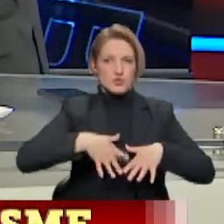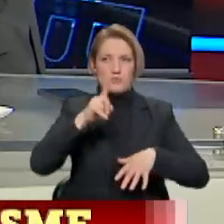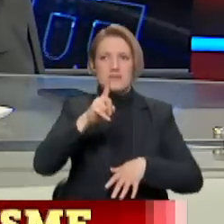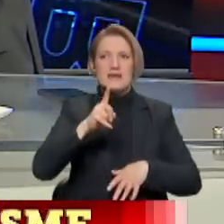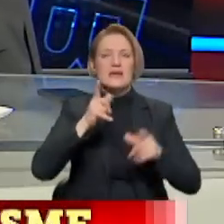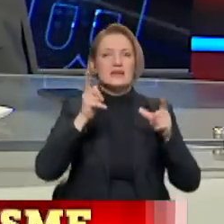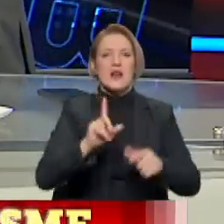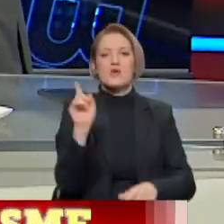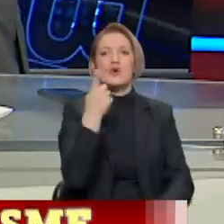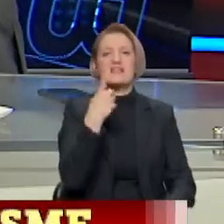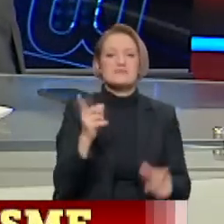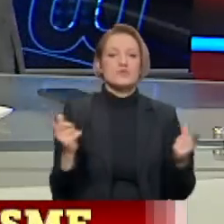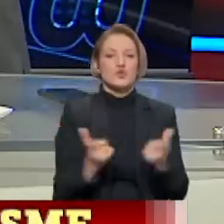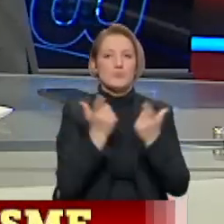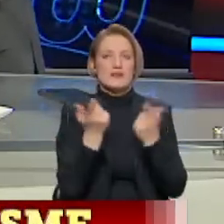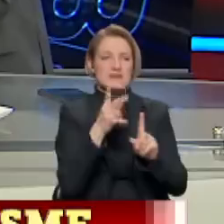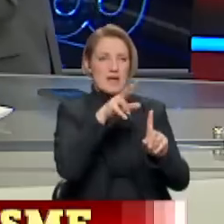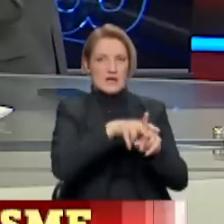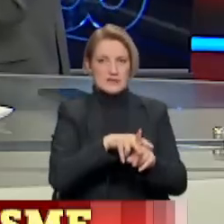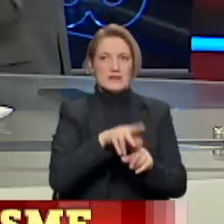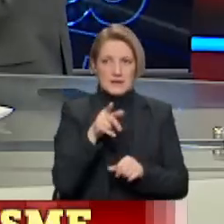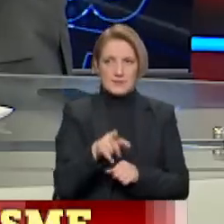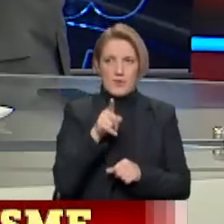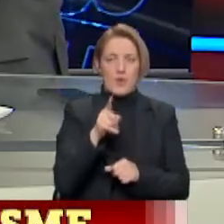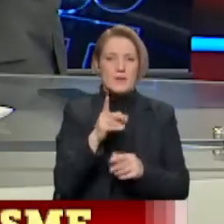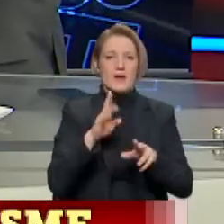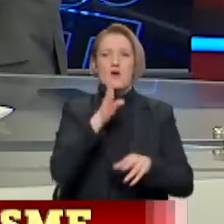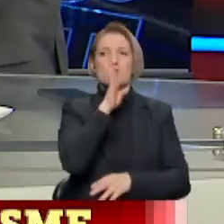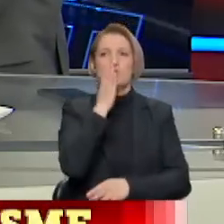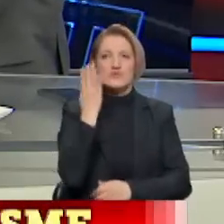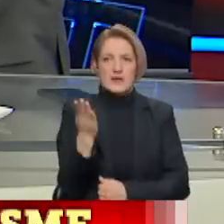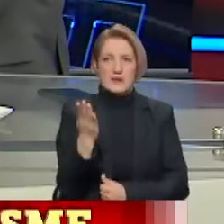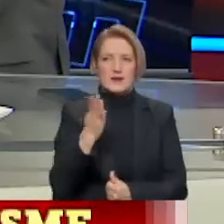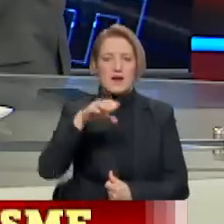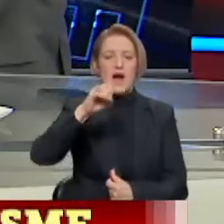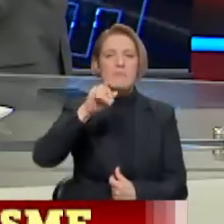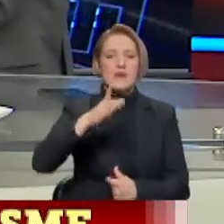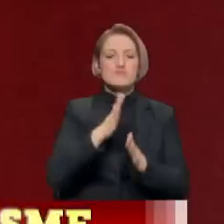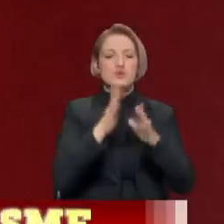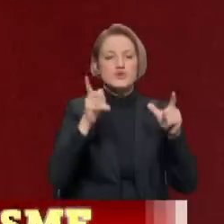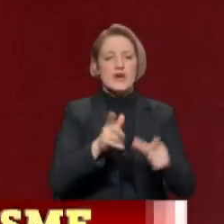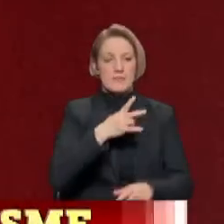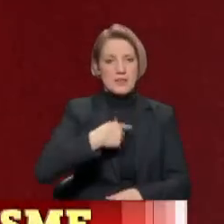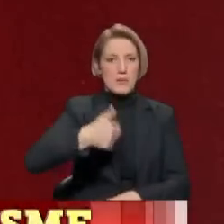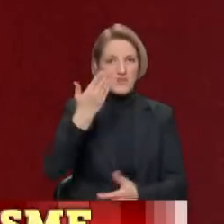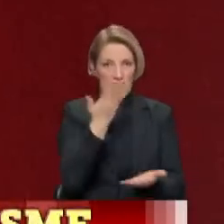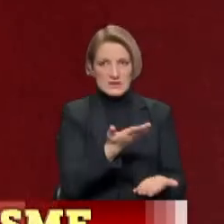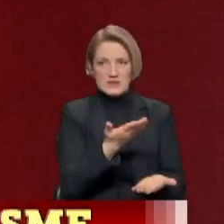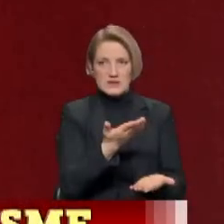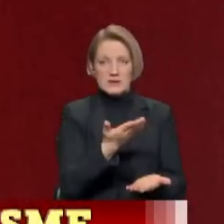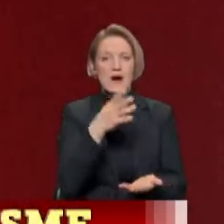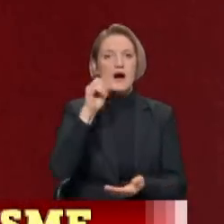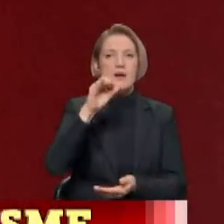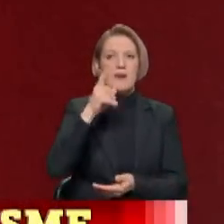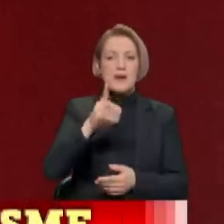bir yerel yönetimler toplantısına katıldılar. Orada Kocaeli AK Partili Büyükşehir Belediye Başkanı da vardı. Yani